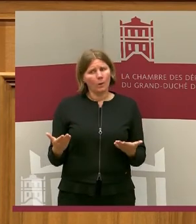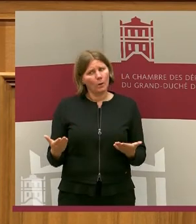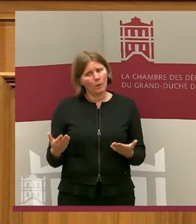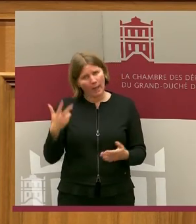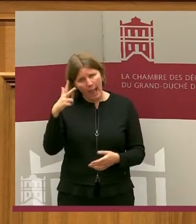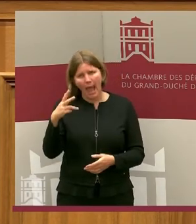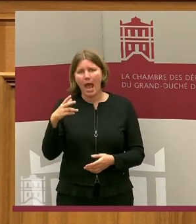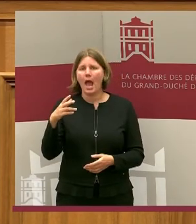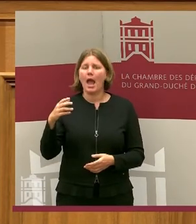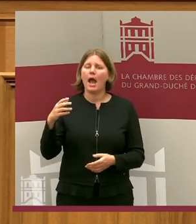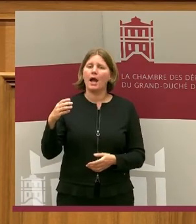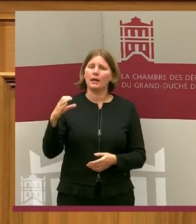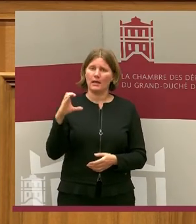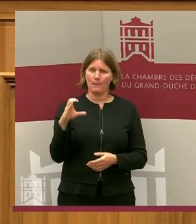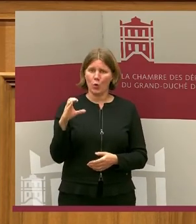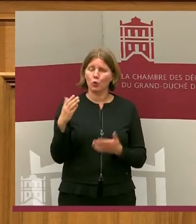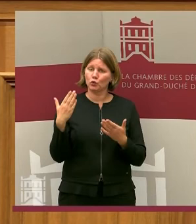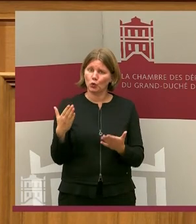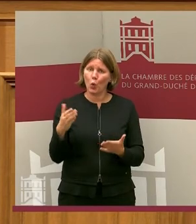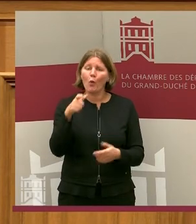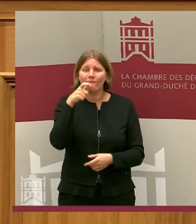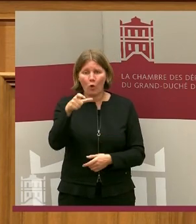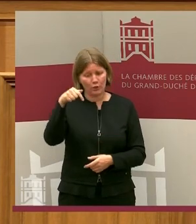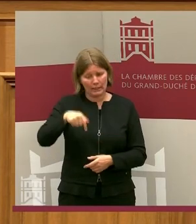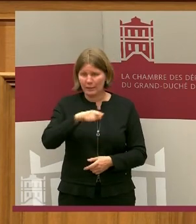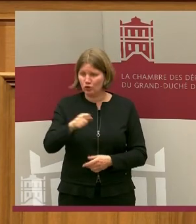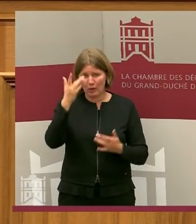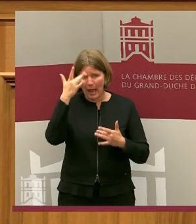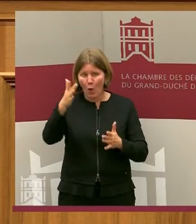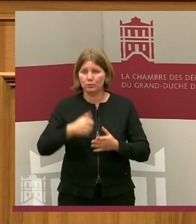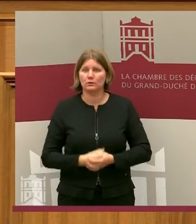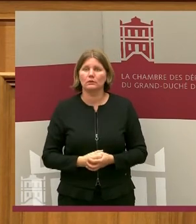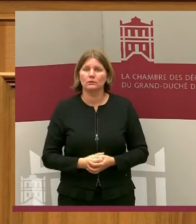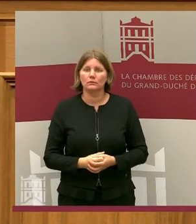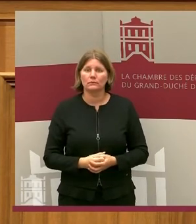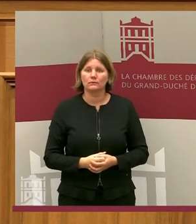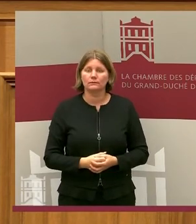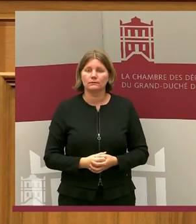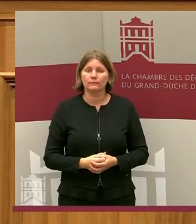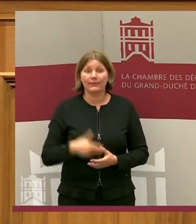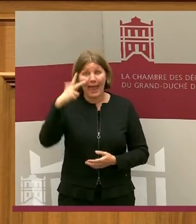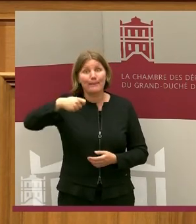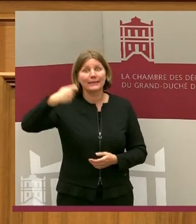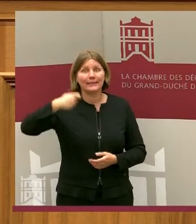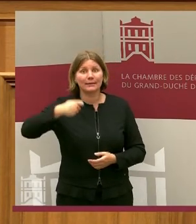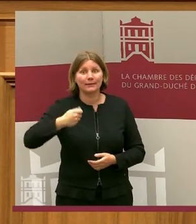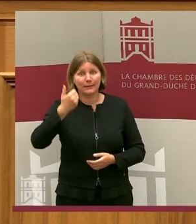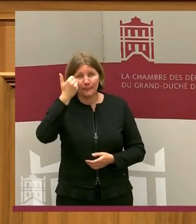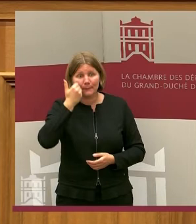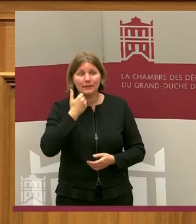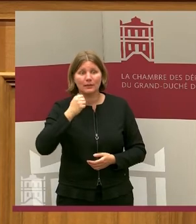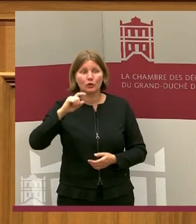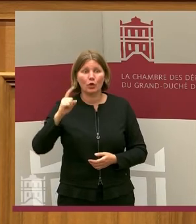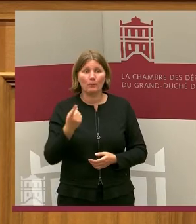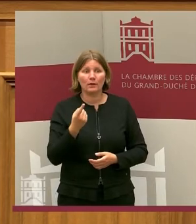ist eine Terminologie, die haben wir das im Haus nicht erlebt. Das. Herr Präsident, können wir von Schrift einen Artikel aus dem